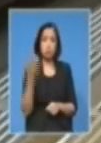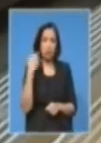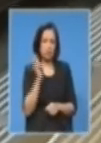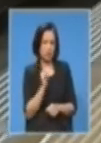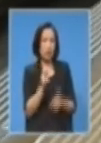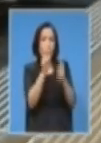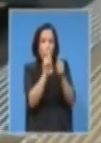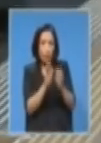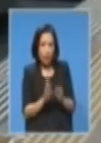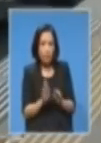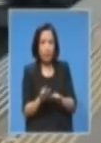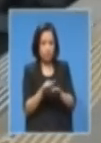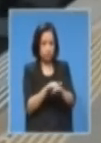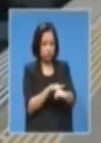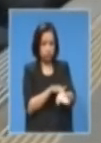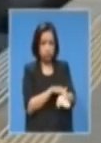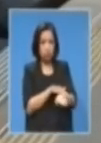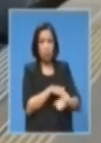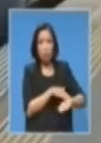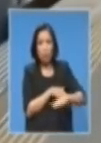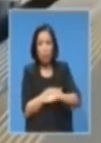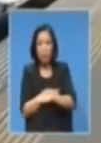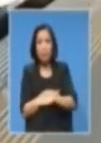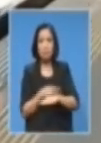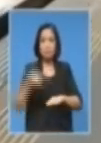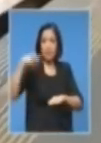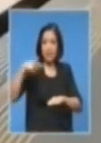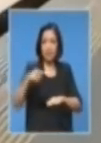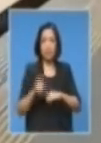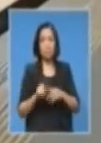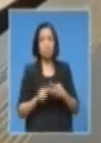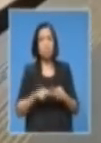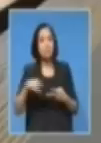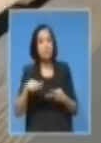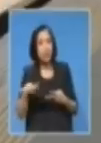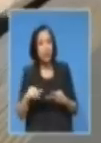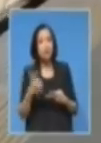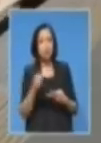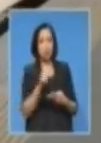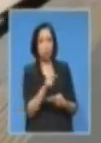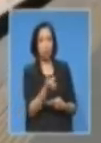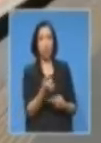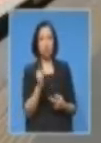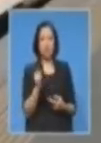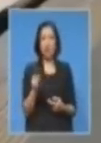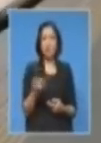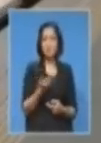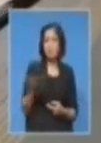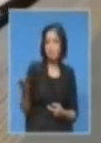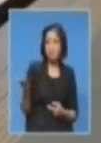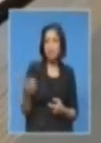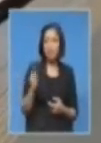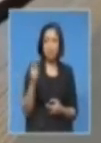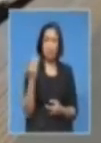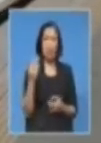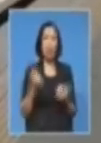บไว้ว่ามีเอ็กซ์เพรสกับในเรื่องของรถปกตินะครับซึ่งขณะนี้เราก็เลิกเอ็กซ์เพรสไปเพราะจำนวนรถไม่พอแต่พี่น้องประชาชนเนี่ยที่